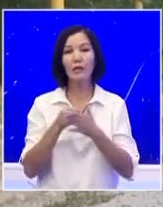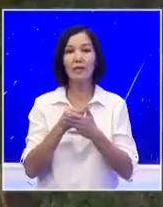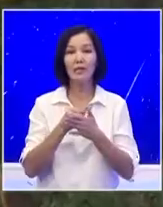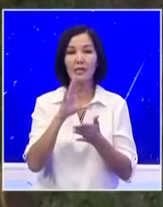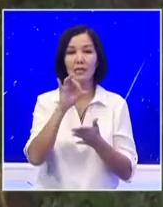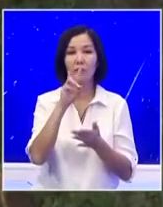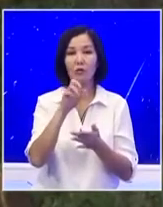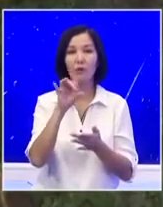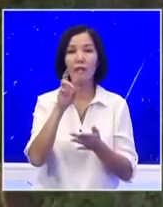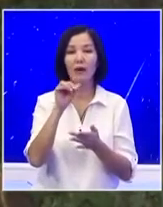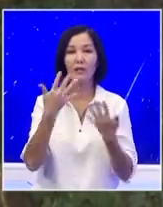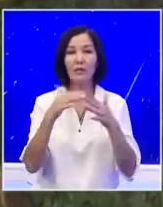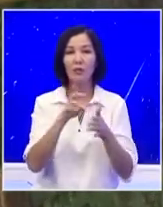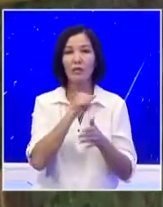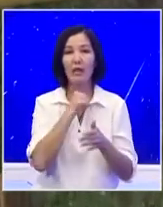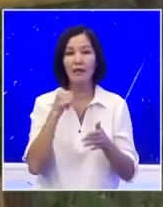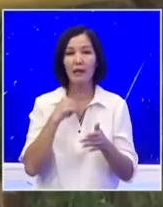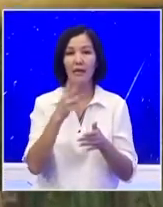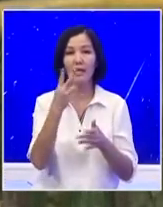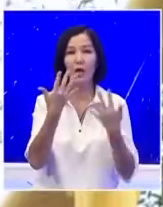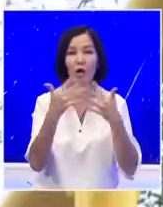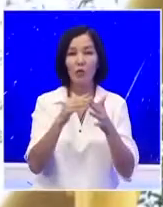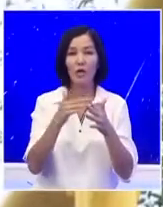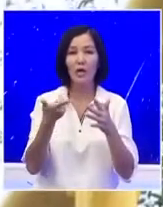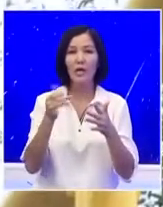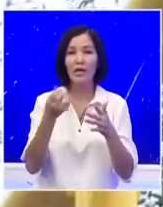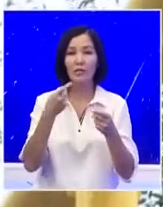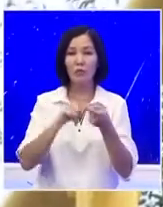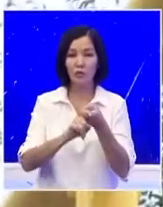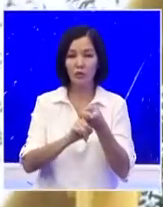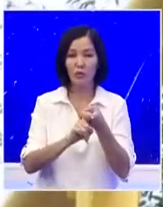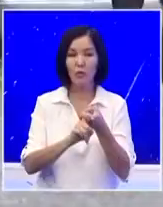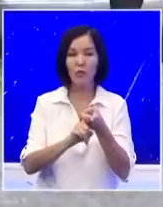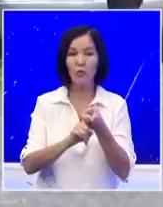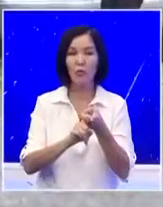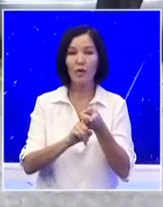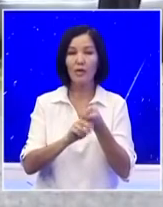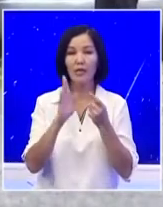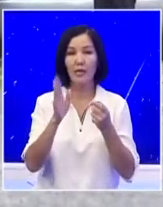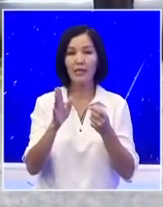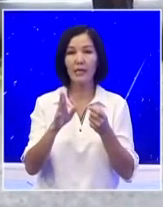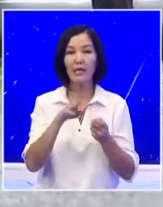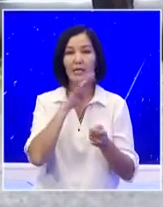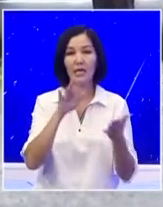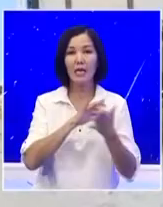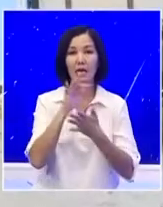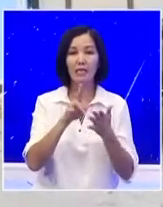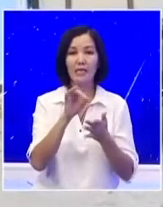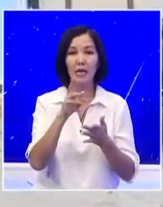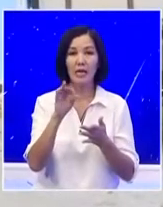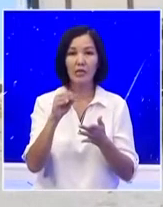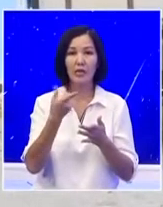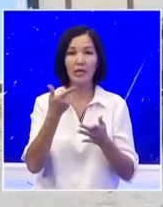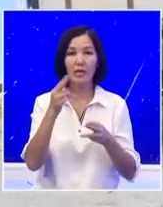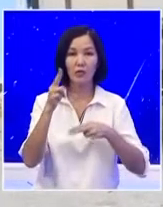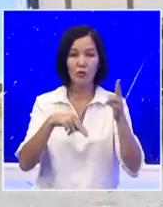Сарыөзек, Бақанас ауылдары мен Талғар ауданындағы Ақтас, Ақтала елді мекендеріне көгілдір отын жеткізілмек. Текелі қаласында қараша айында газ